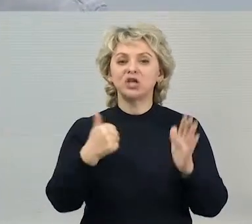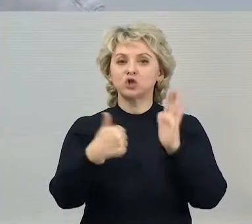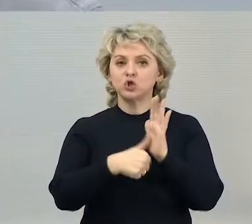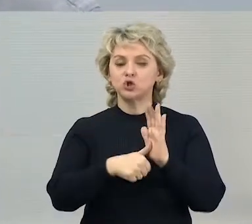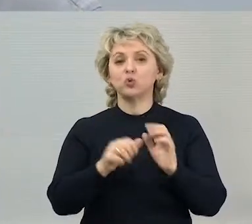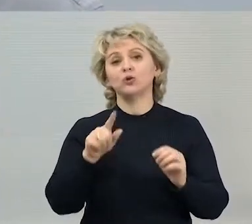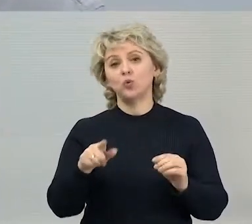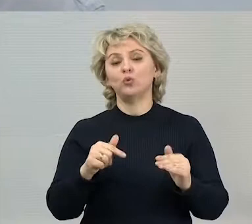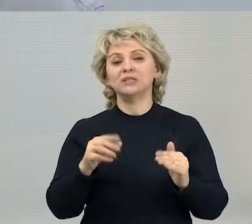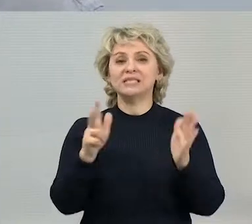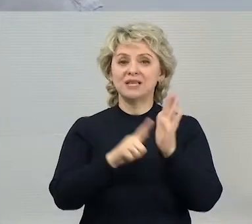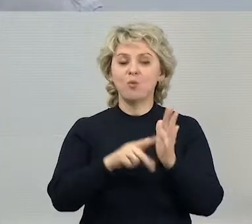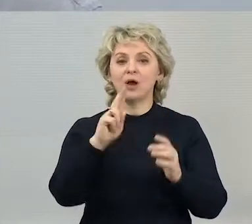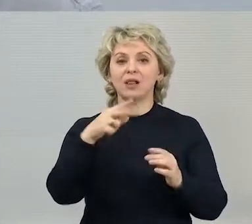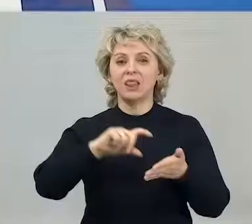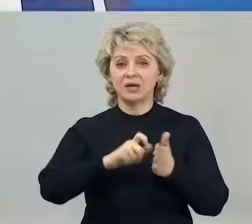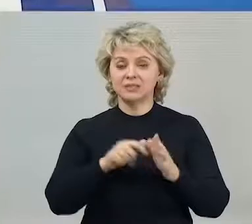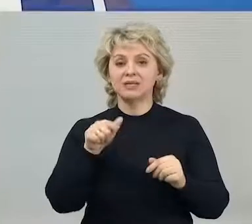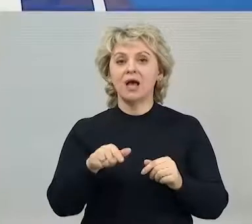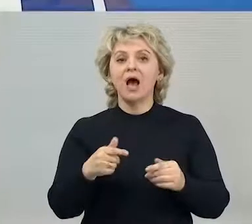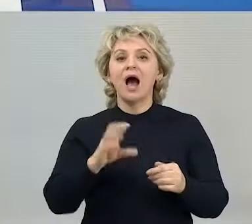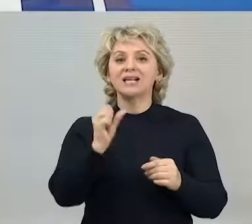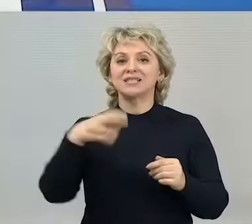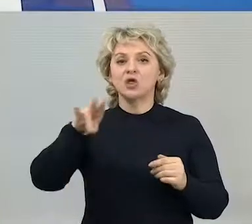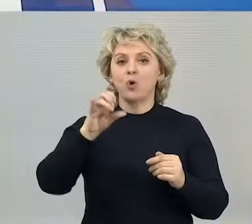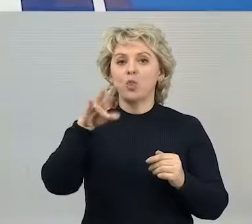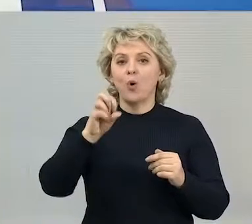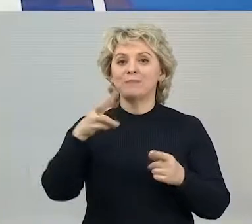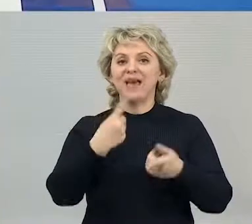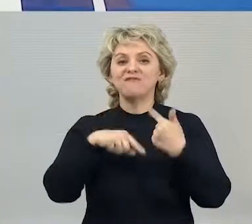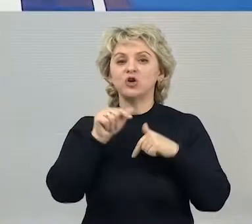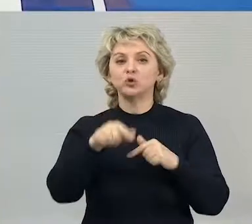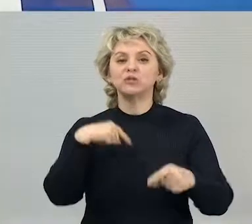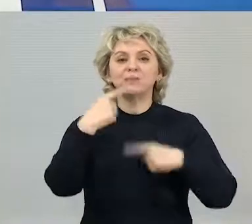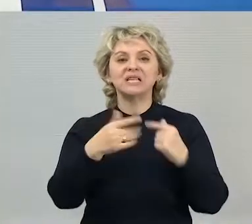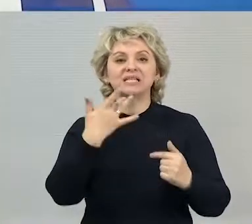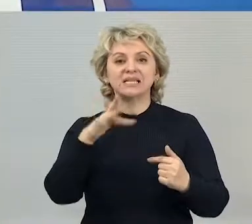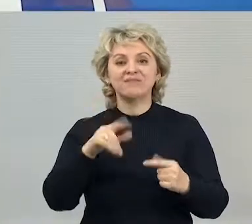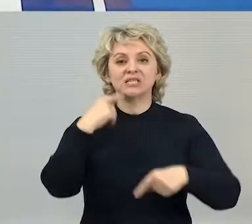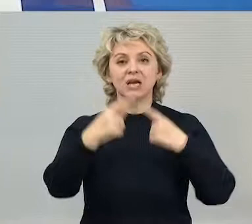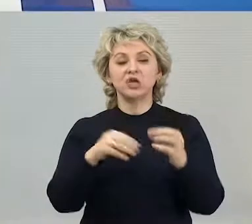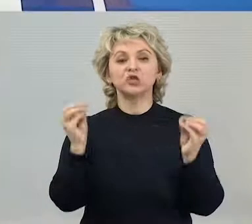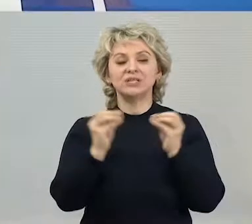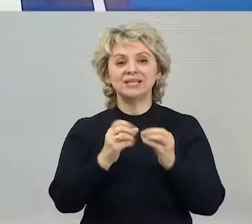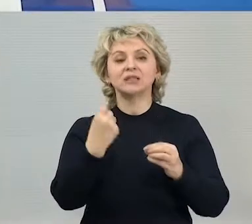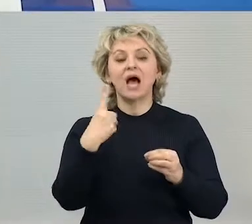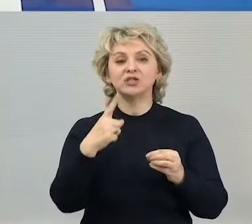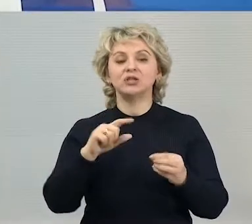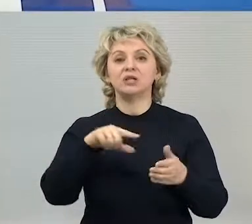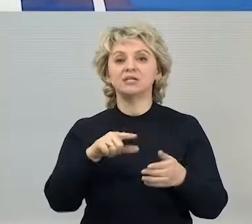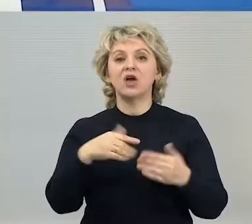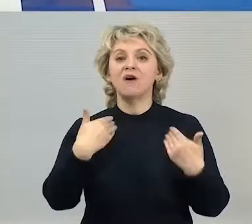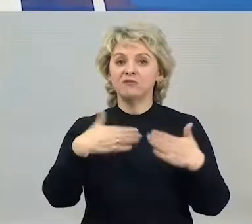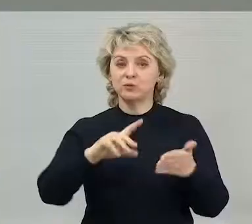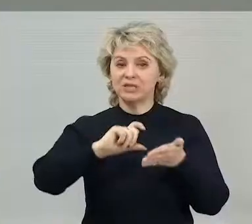5-й, 6-й, ну, не дальше 7-го класса. Астрономия вернулась по традиции, по еще советской традиции, в 10-й, 11-й,